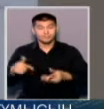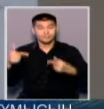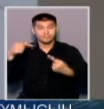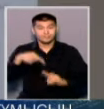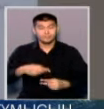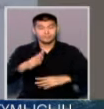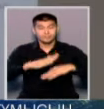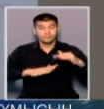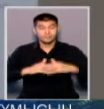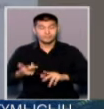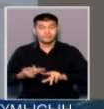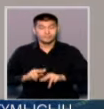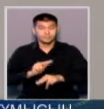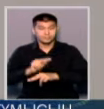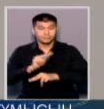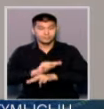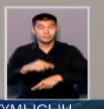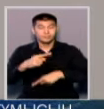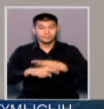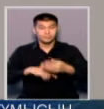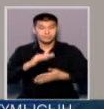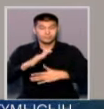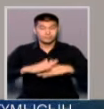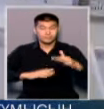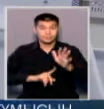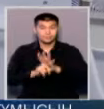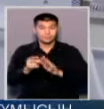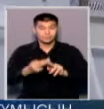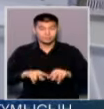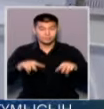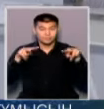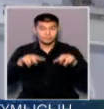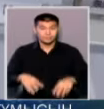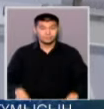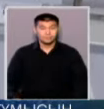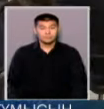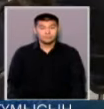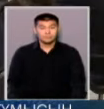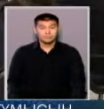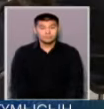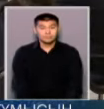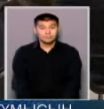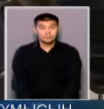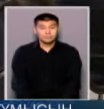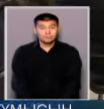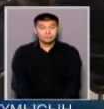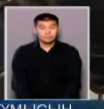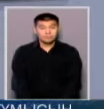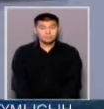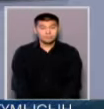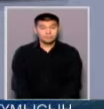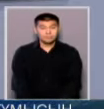басым мамандарды даярлау ісімен айналысуды қолға алып отырғандығын байқатады. Ахан Иғлам, Тілекқабыл Ғұмаров, жаңалық қызметі.